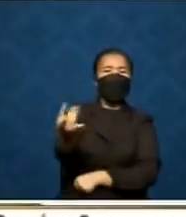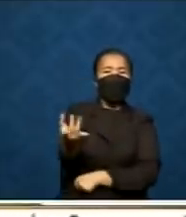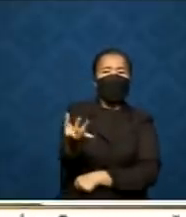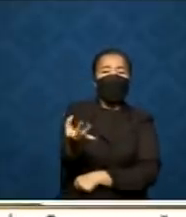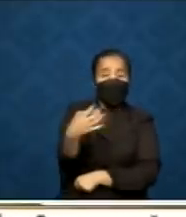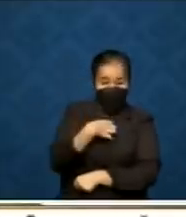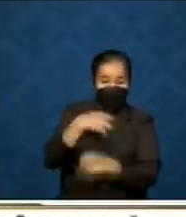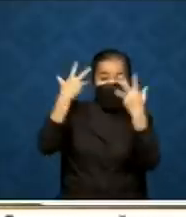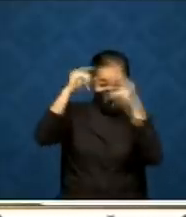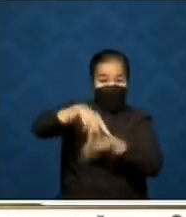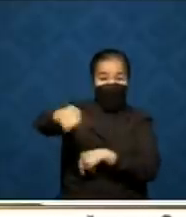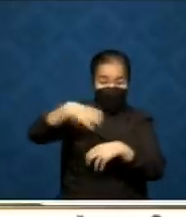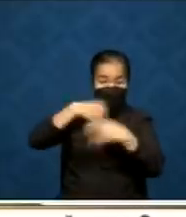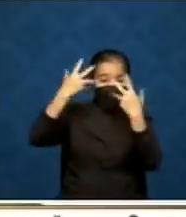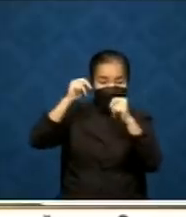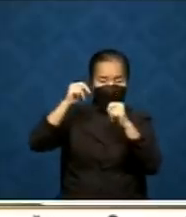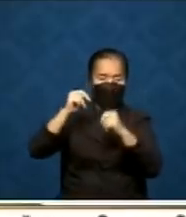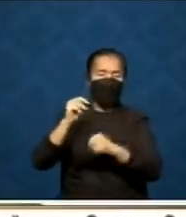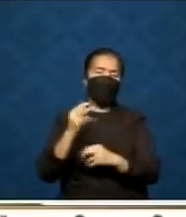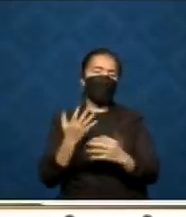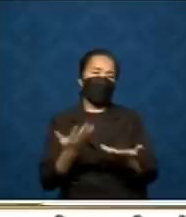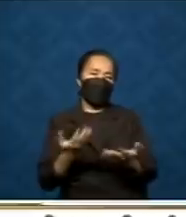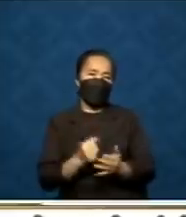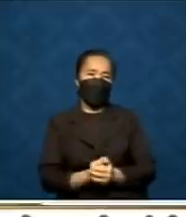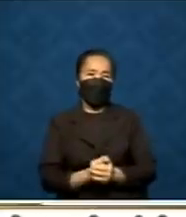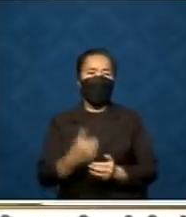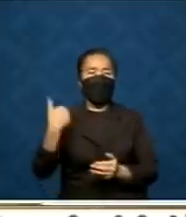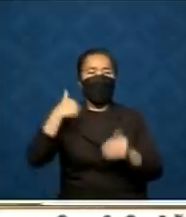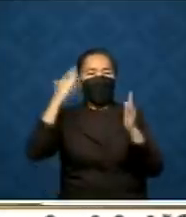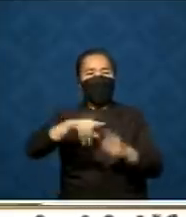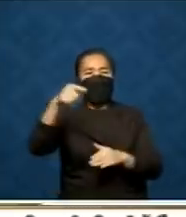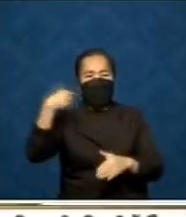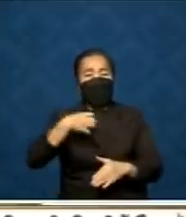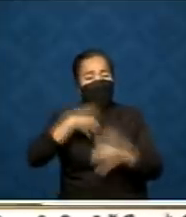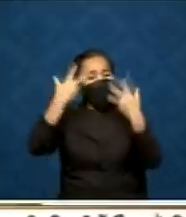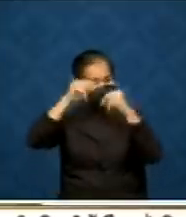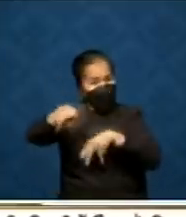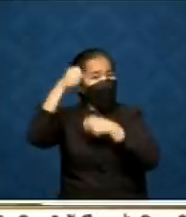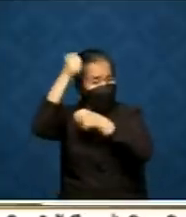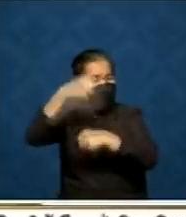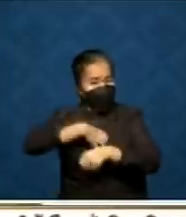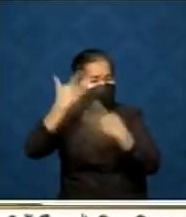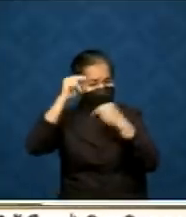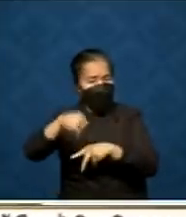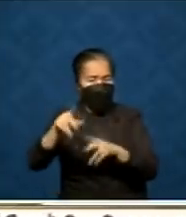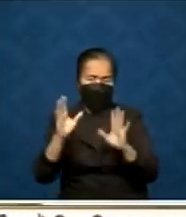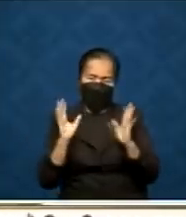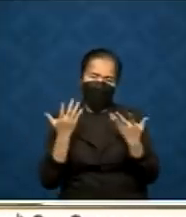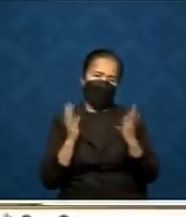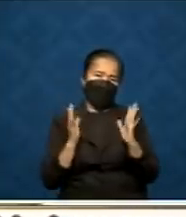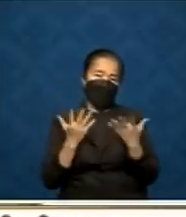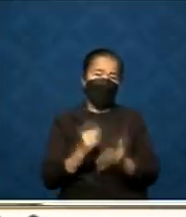พวกมันก็จะเป็นนายกเหรอครับมีเยอะมีป้าแม้นอยู่ที่บ้านเขาก็อยากให้ออกเขาจะเป็นนายกเหรอโอ้นี่